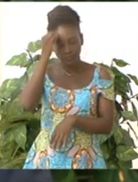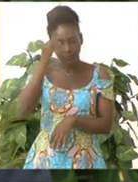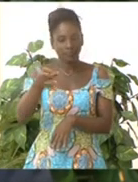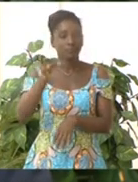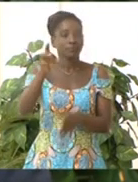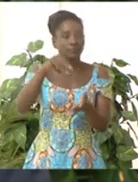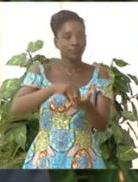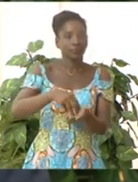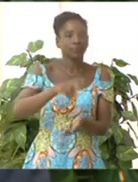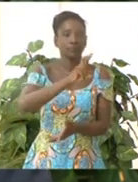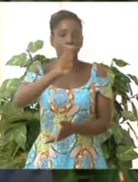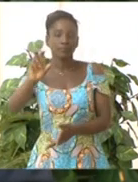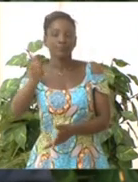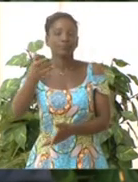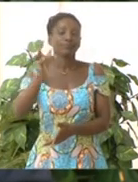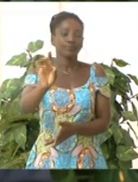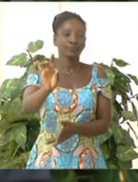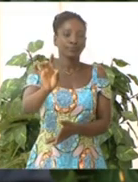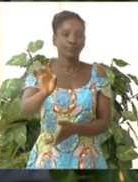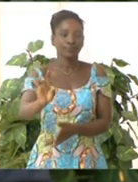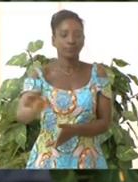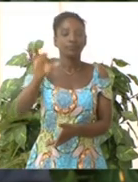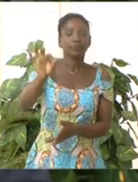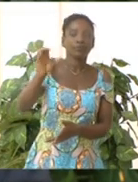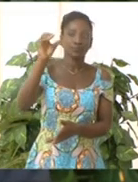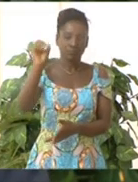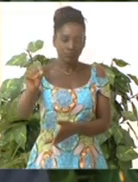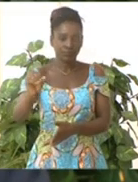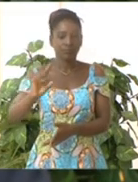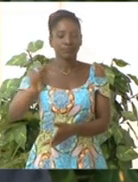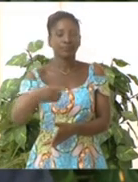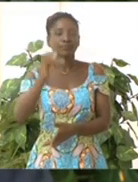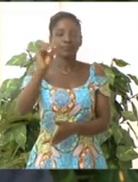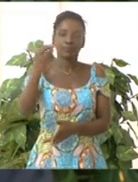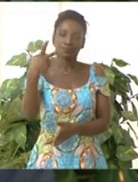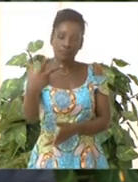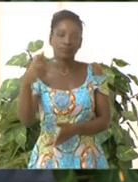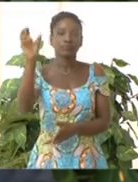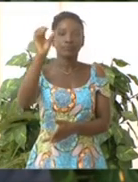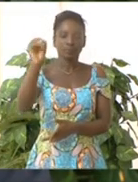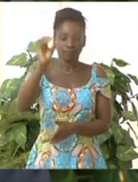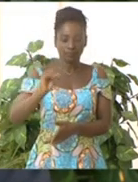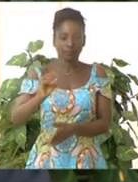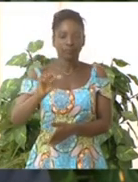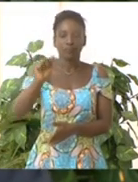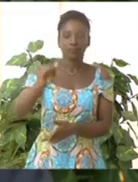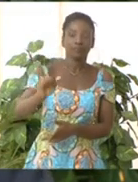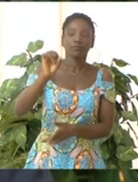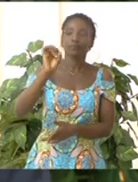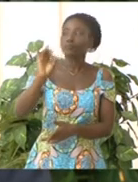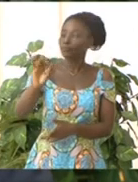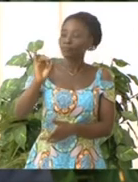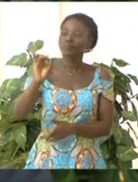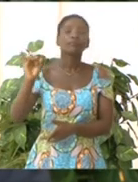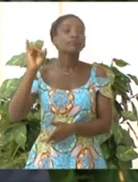8200 18 soit 90,03 % affi n'guessan pascal